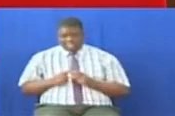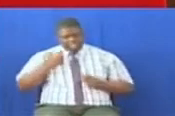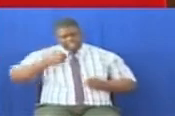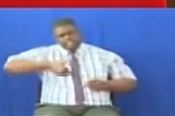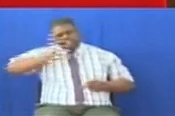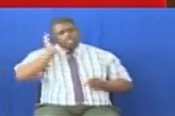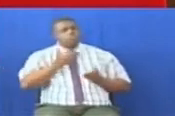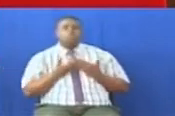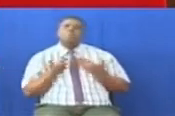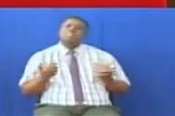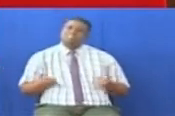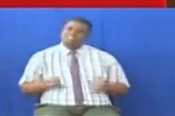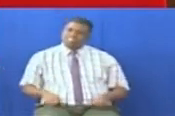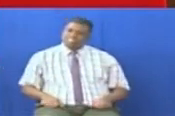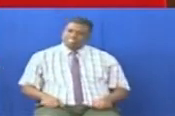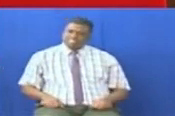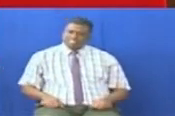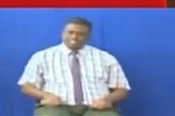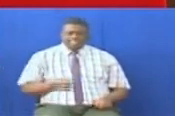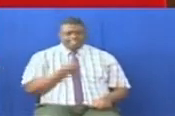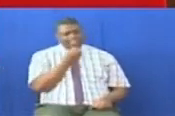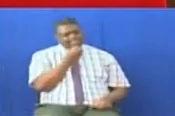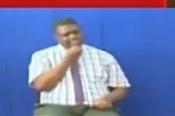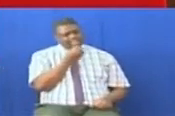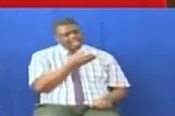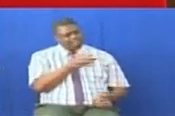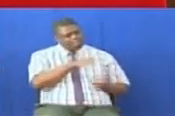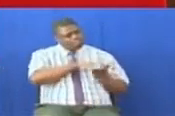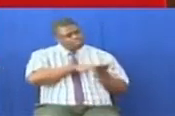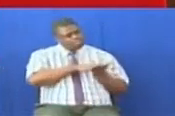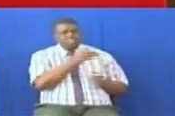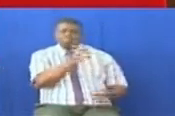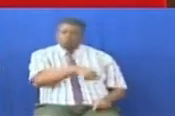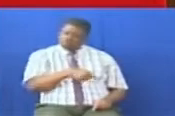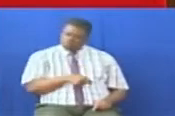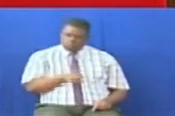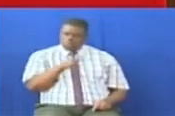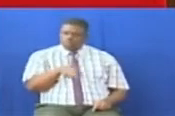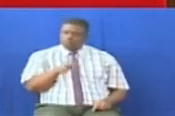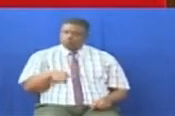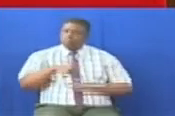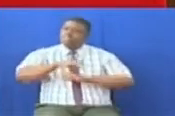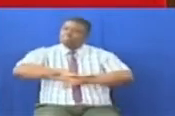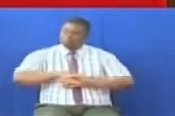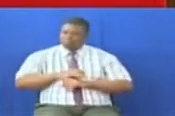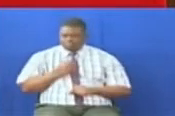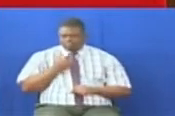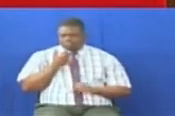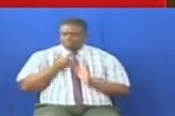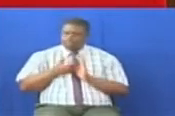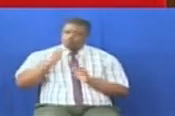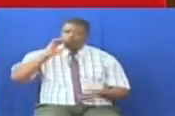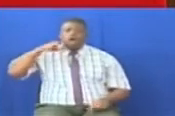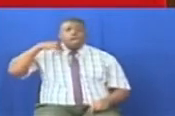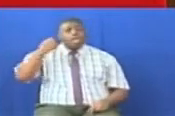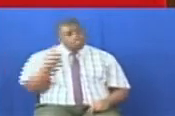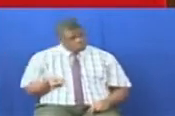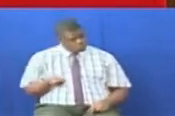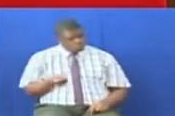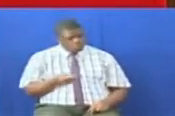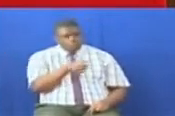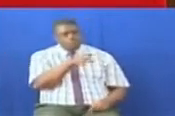serikali, nafikiri tuna database ya wastaafu kwamba mwaka kesho kuna wastaafu fulani wataastaafu. Kwa nini